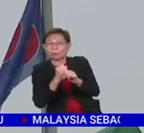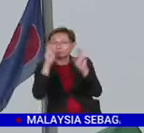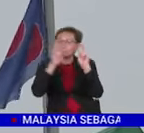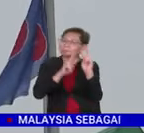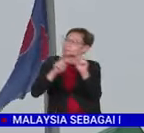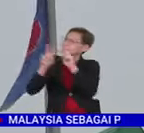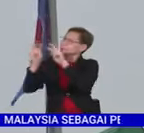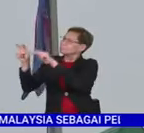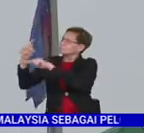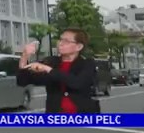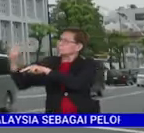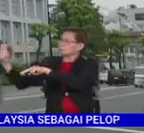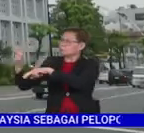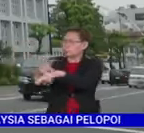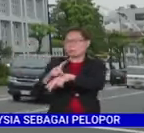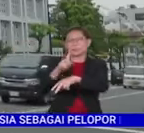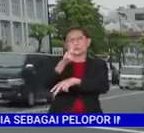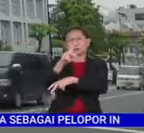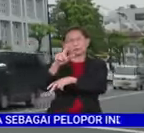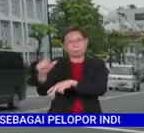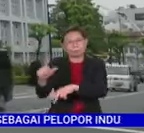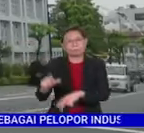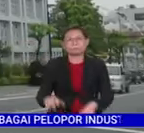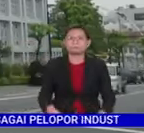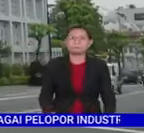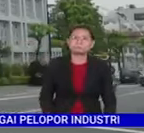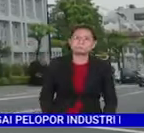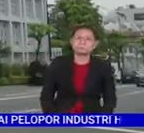Pandang Ketimur di Ibu Negara.